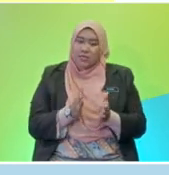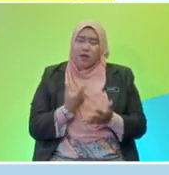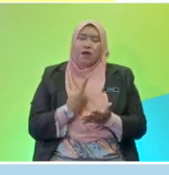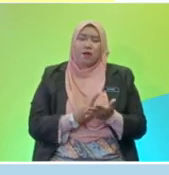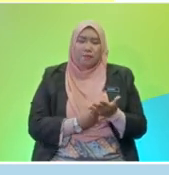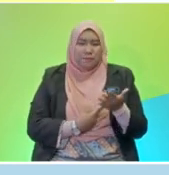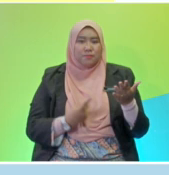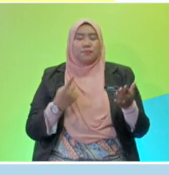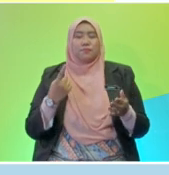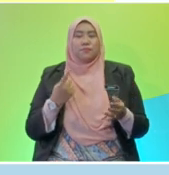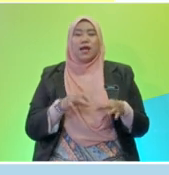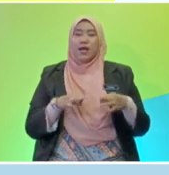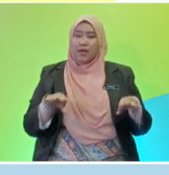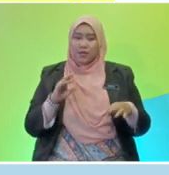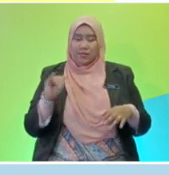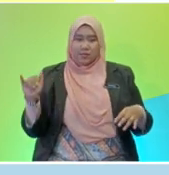ya